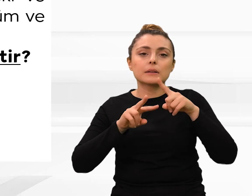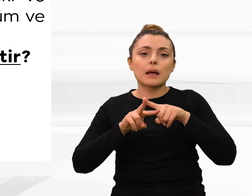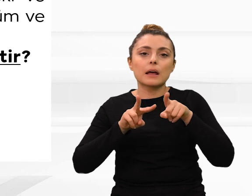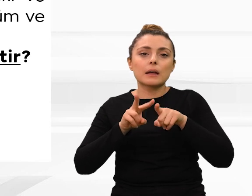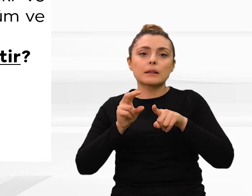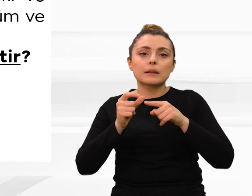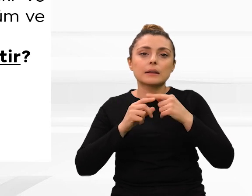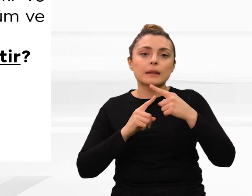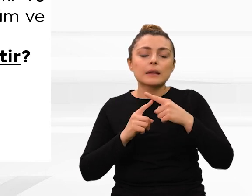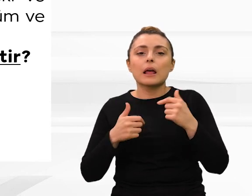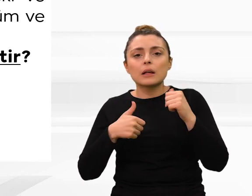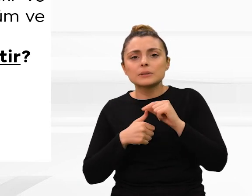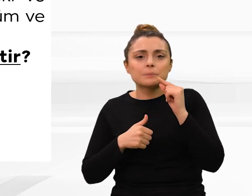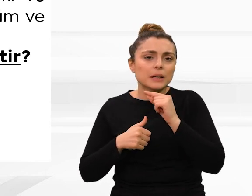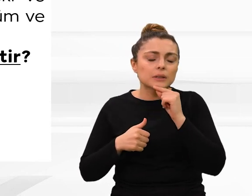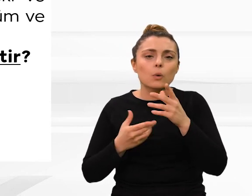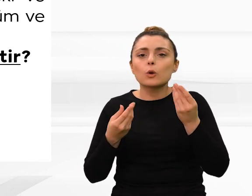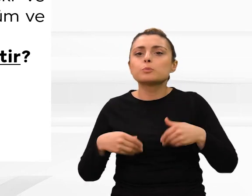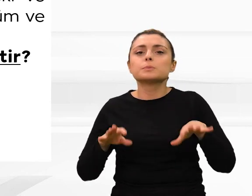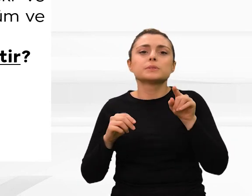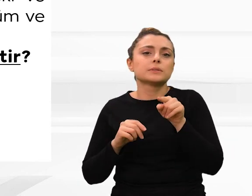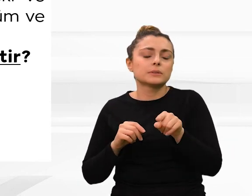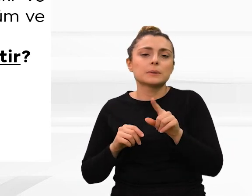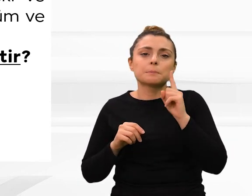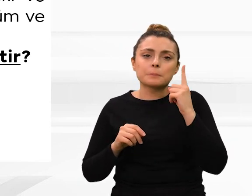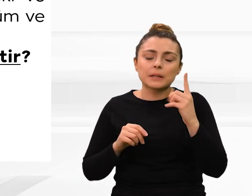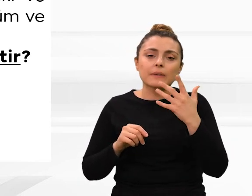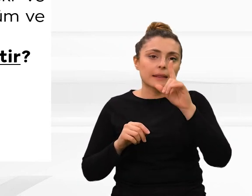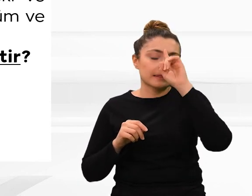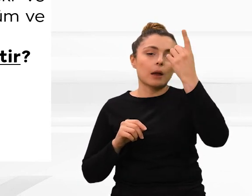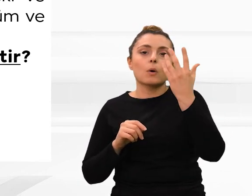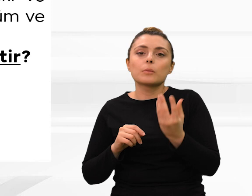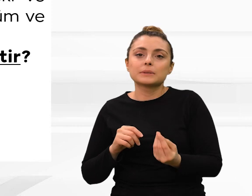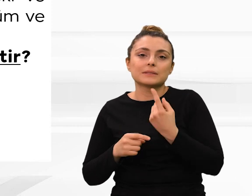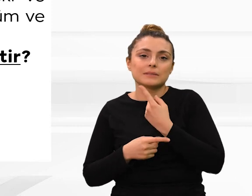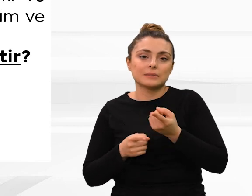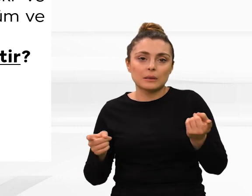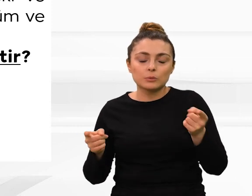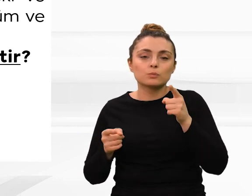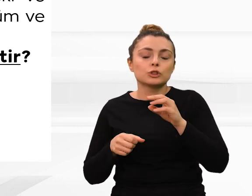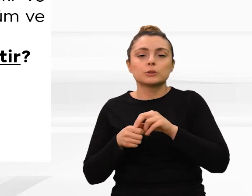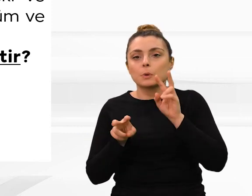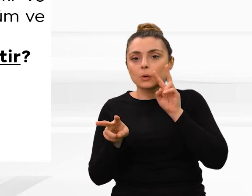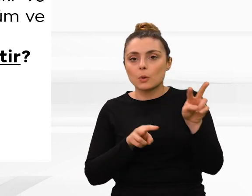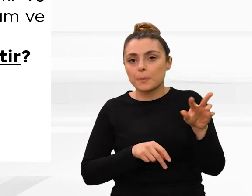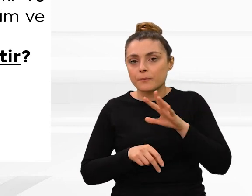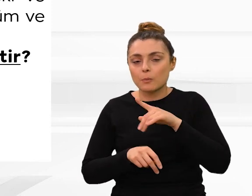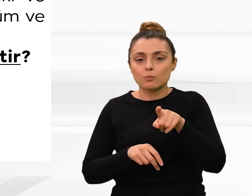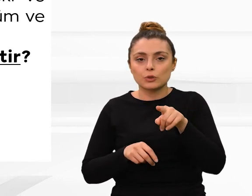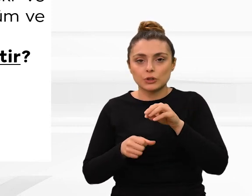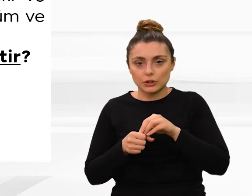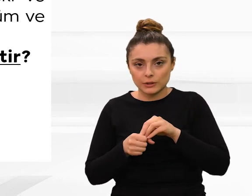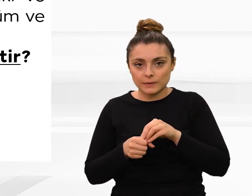arkadaşlar eşi ve benzerinin bulunması bulunmaması bir ve tek olması demiştik burada bunu görebiliyoruz bu